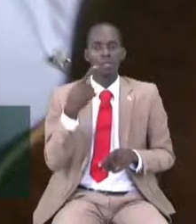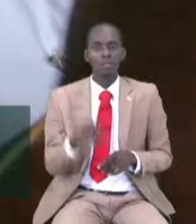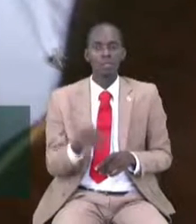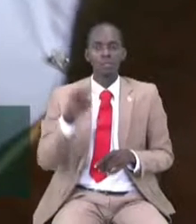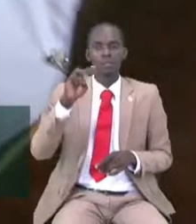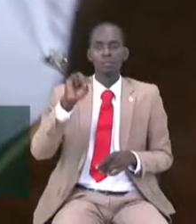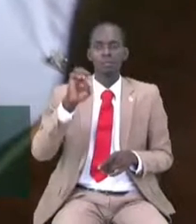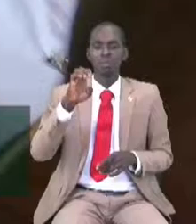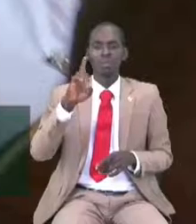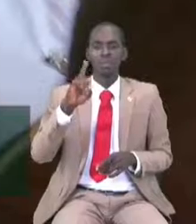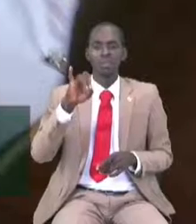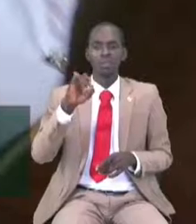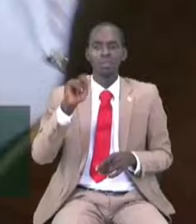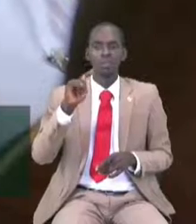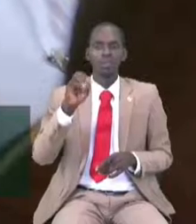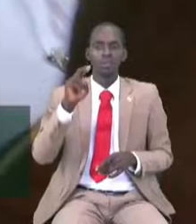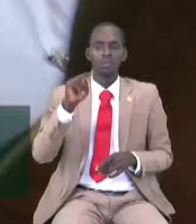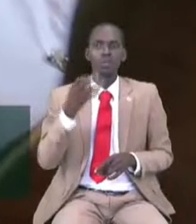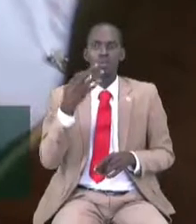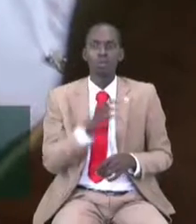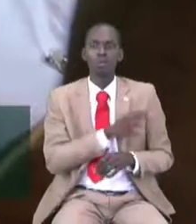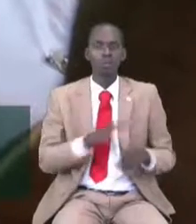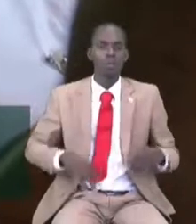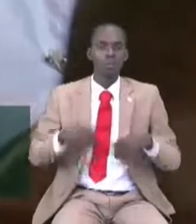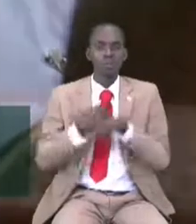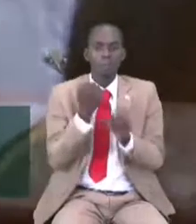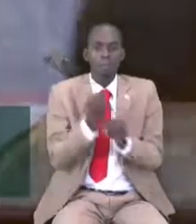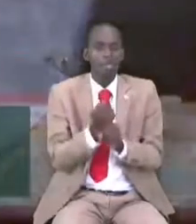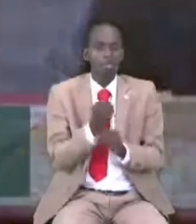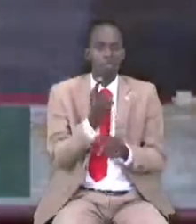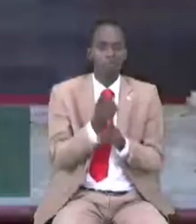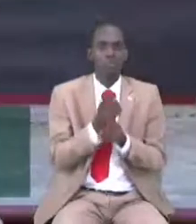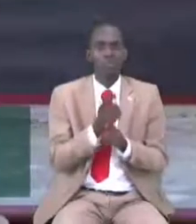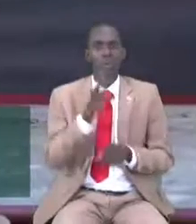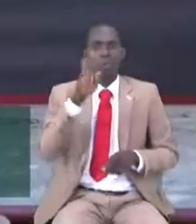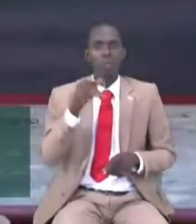par la médiation de Christ. Hébreux 9,